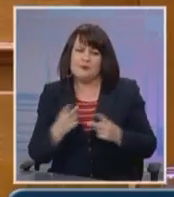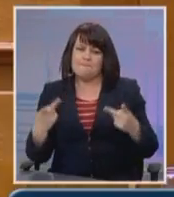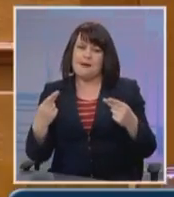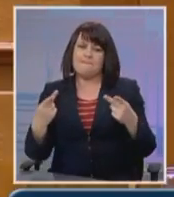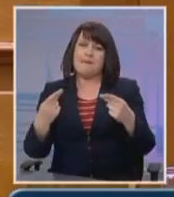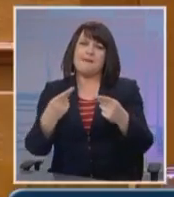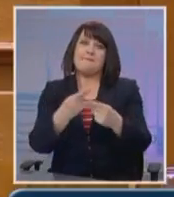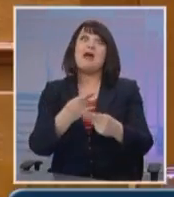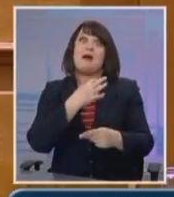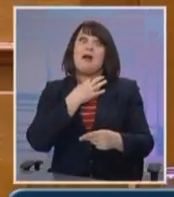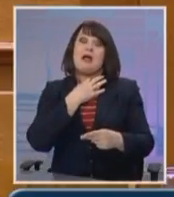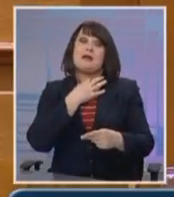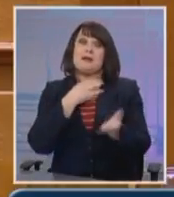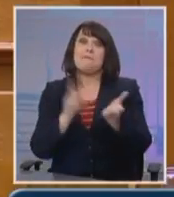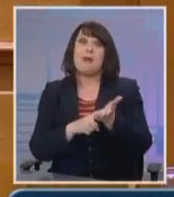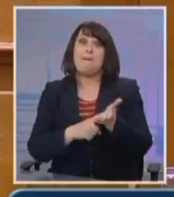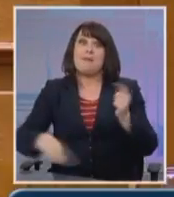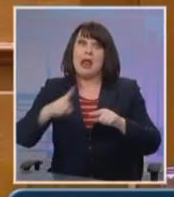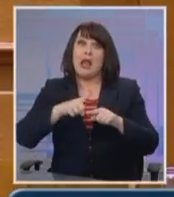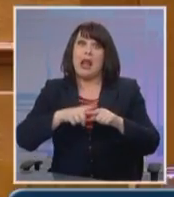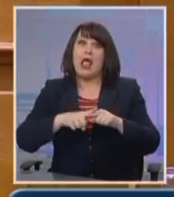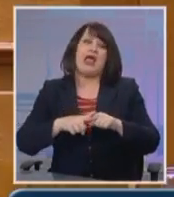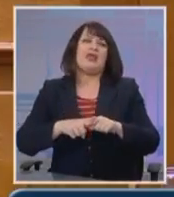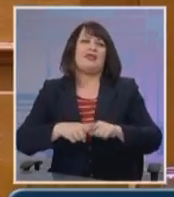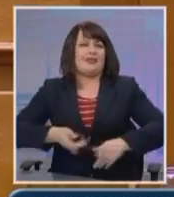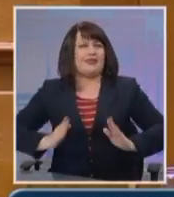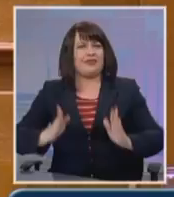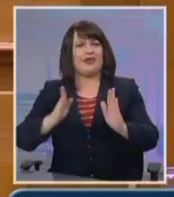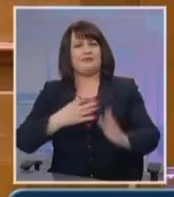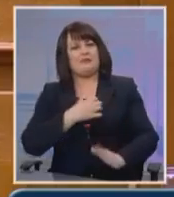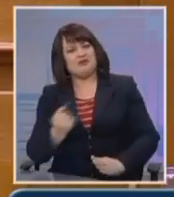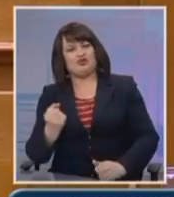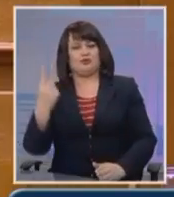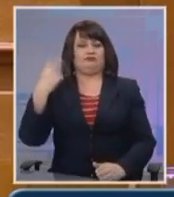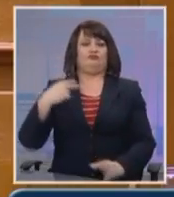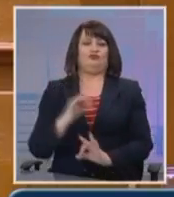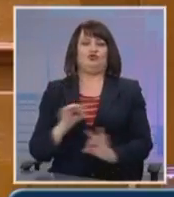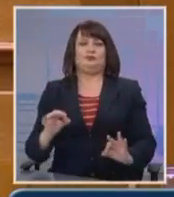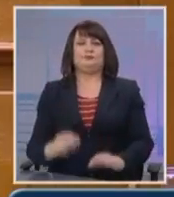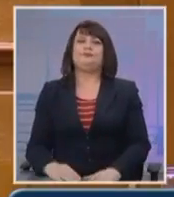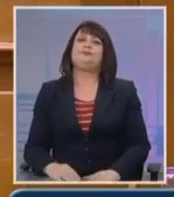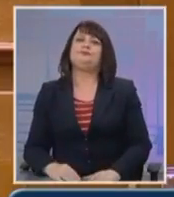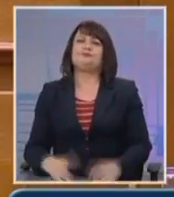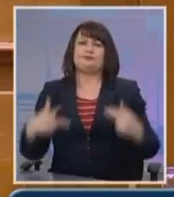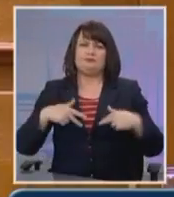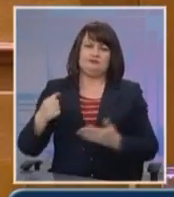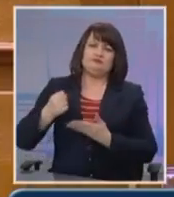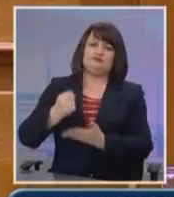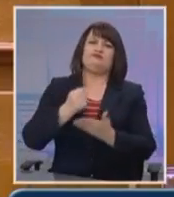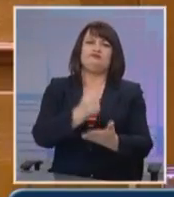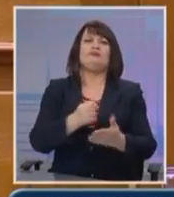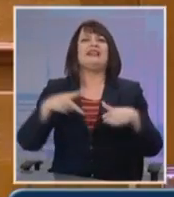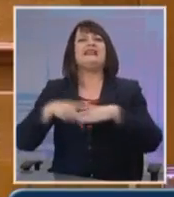σήμερα, περισσότερο παρά ποτέ, για να μπορέσει η χώρα και πάλι να ανακτήσει τη χαμένη αξιοπιστία. Η ετήσια κρατική επιδότηση στα ευγενή